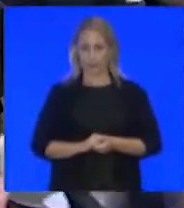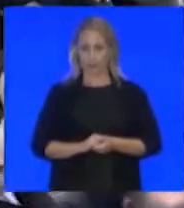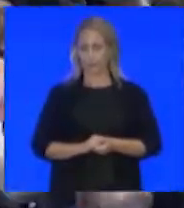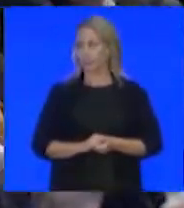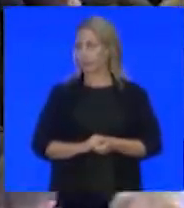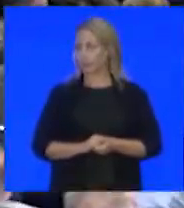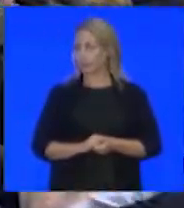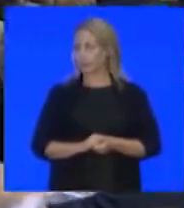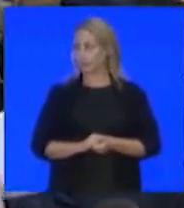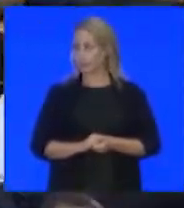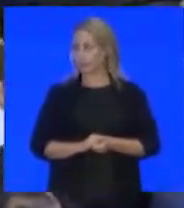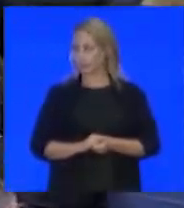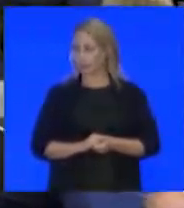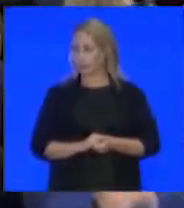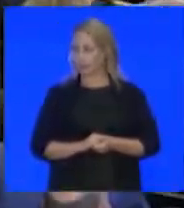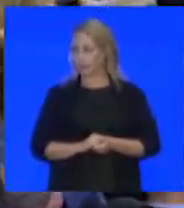Νεαρός,